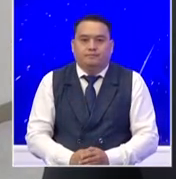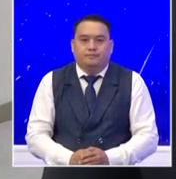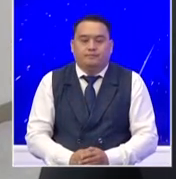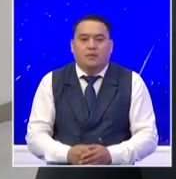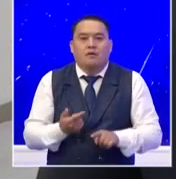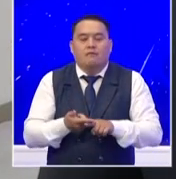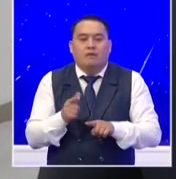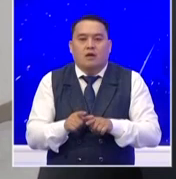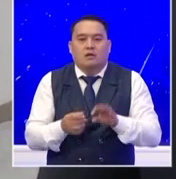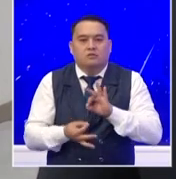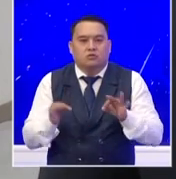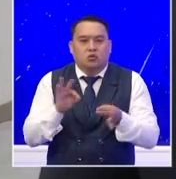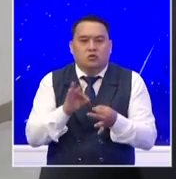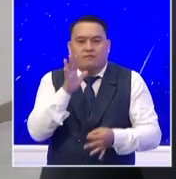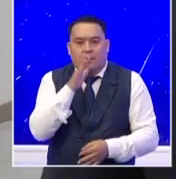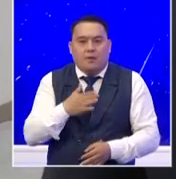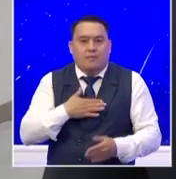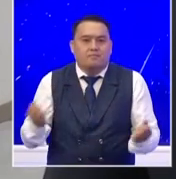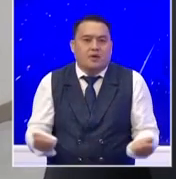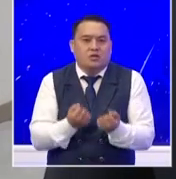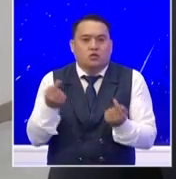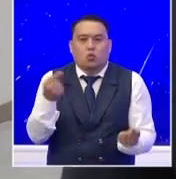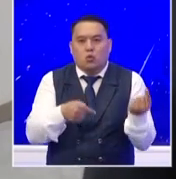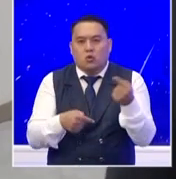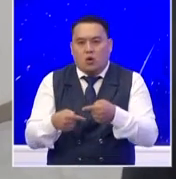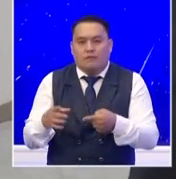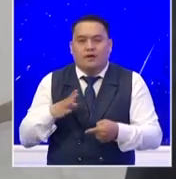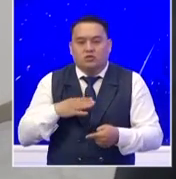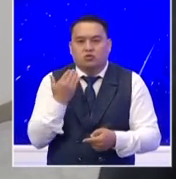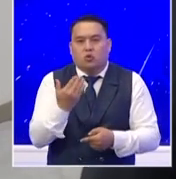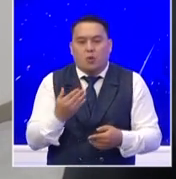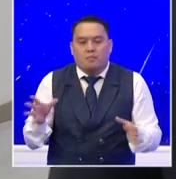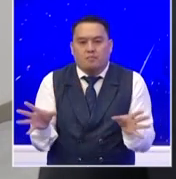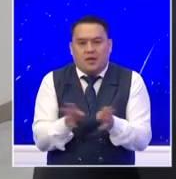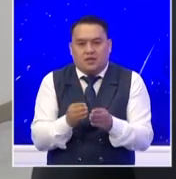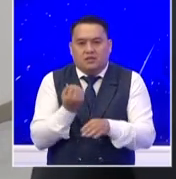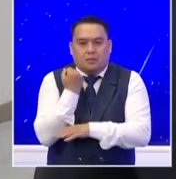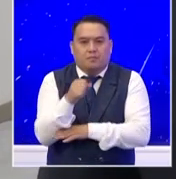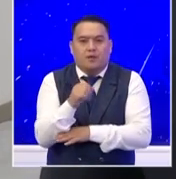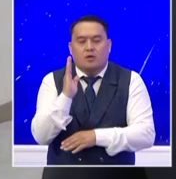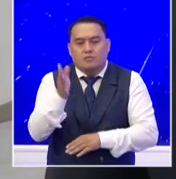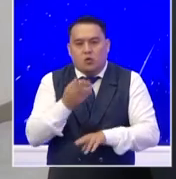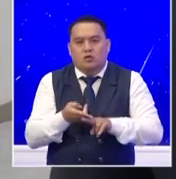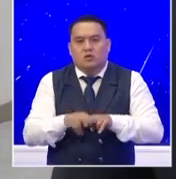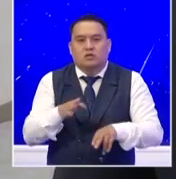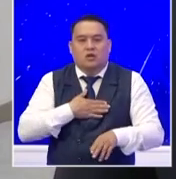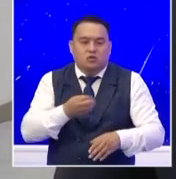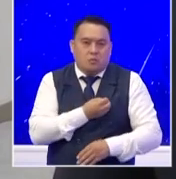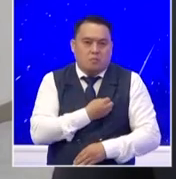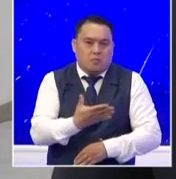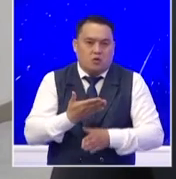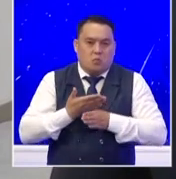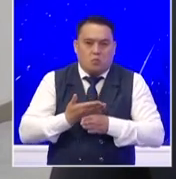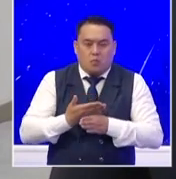В это сложное для страны время мы должны поддерживать друг друга, доказать, что вместе мы преодолеем все трудности. Спасибо большое нашим меценатам, которые